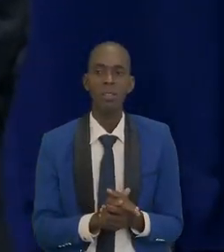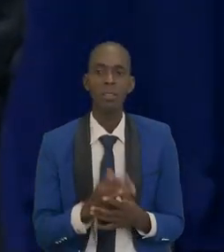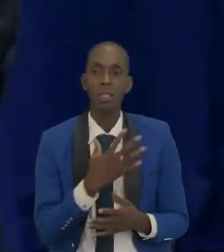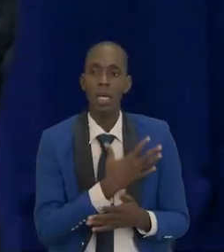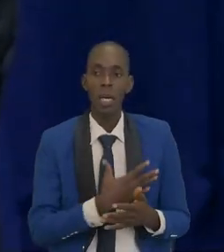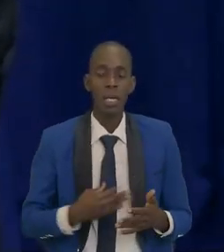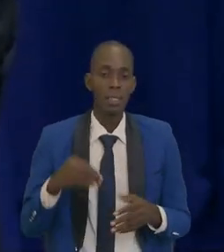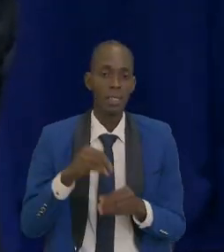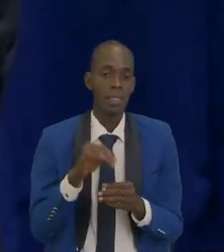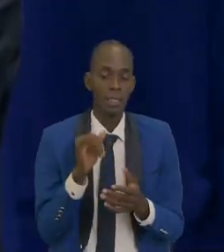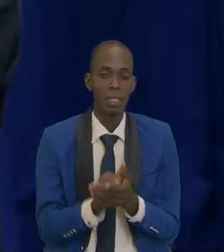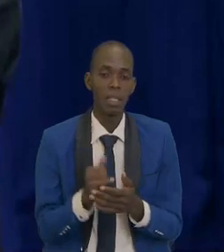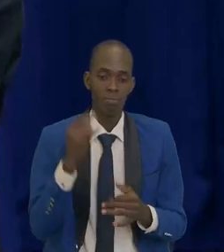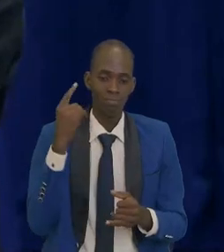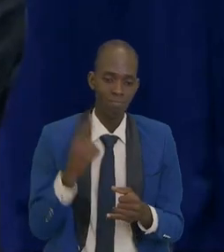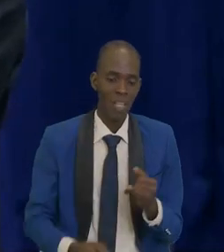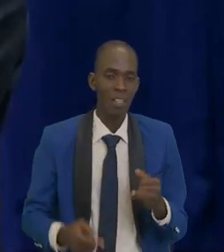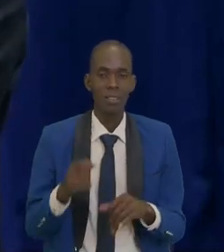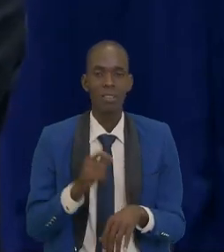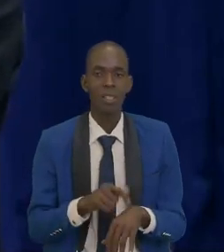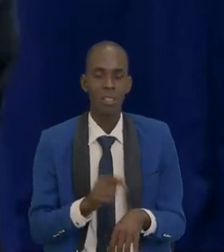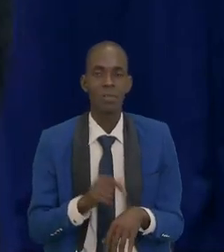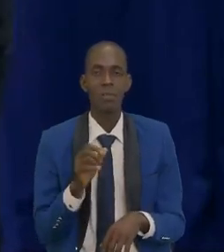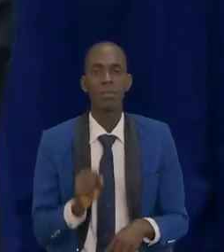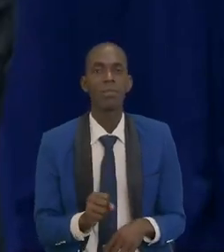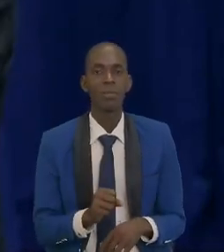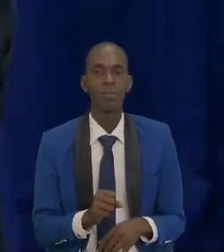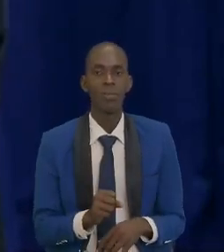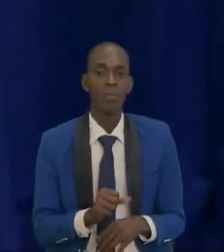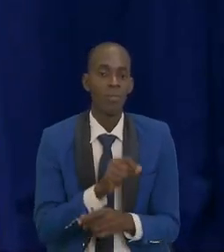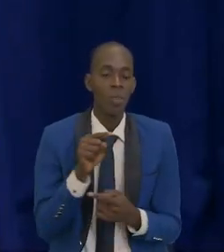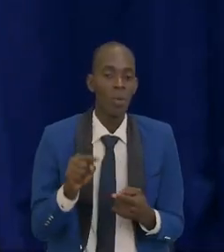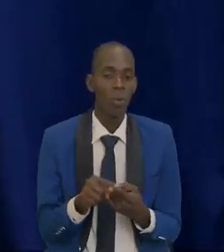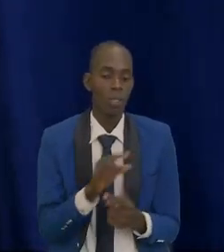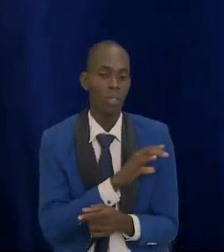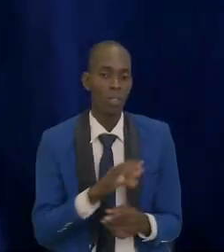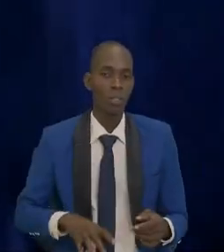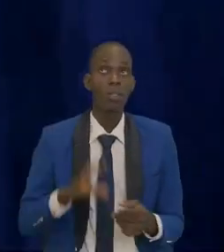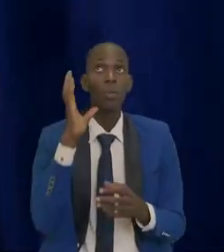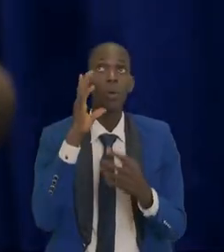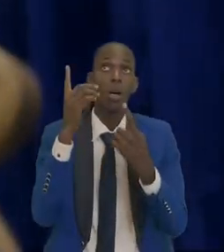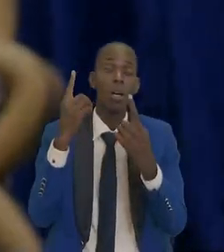Et dans ces derniers jours, dans les derniers temps, quand il viendra,